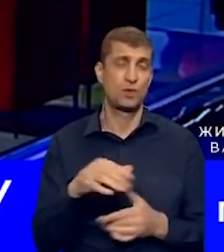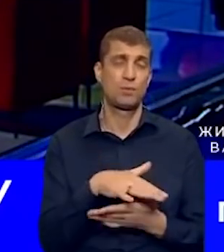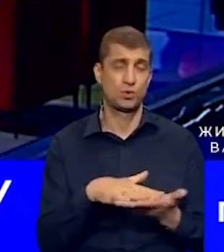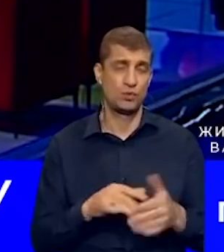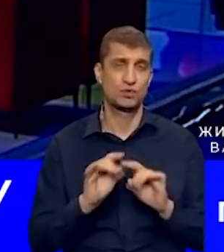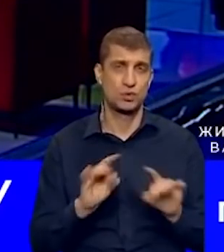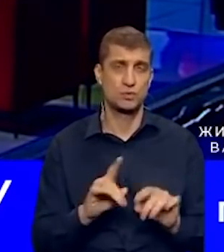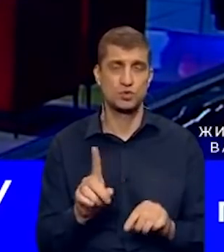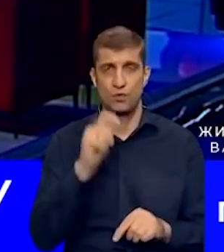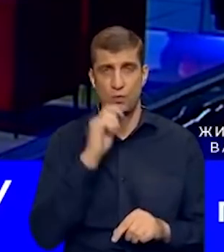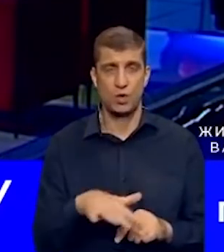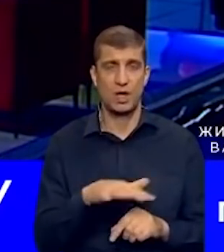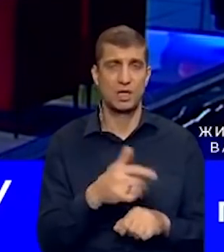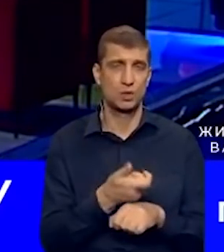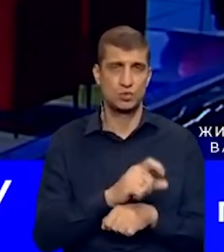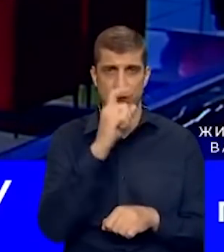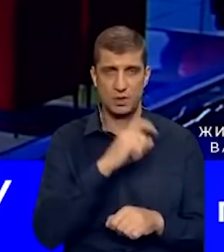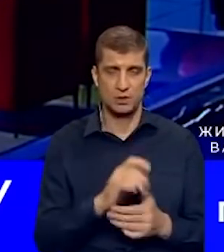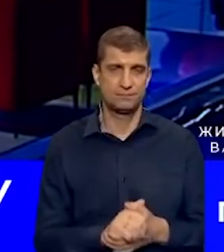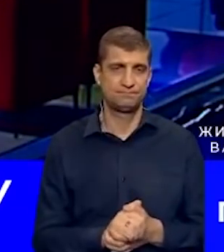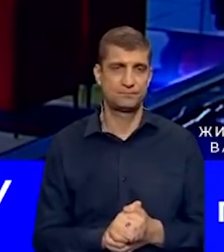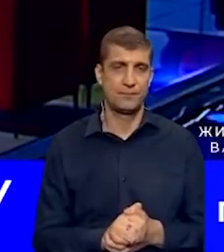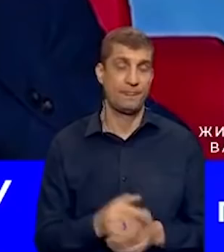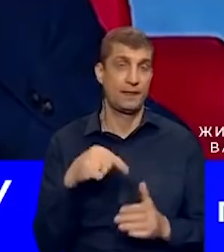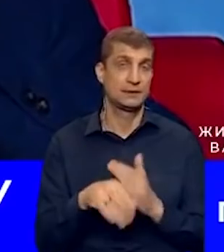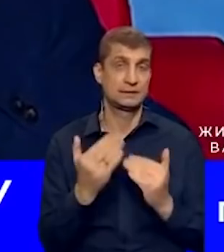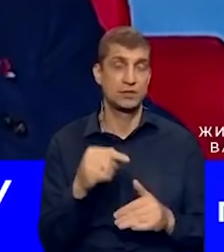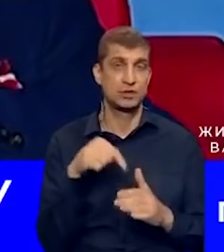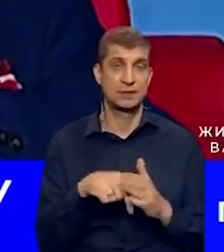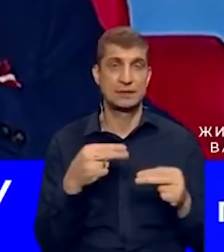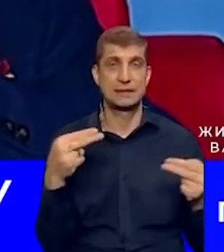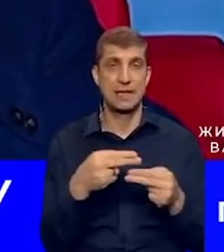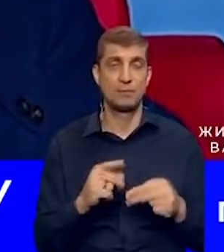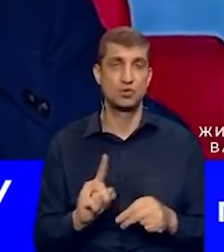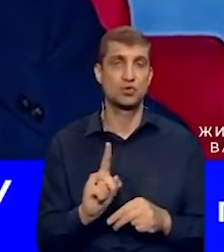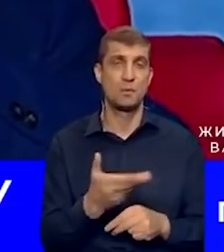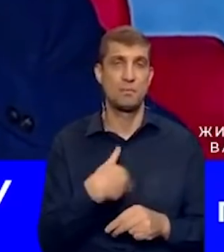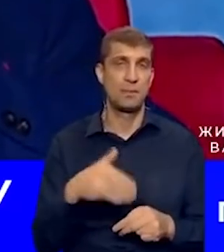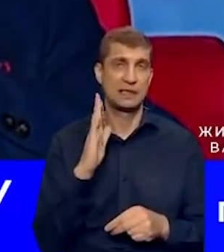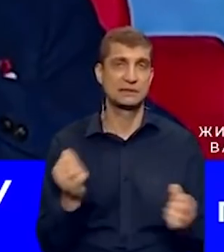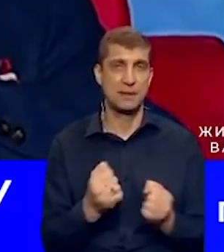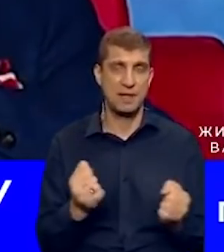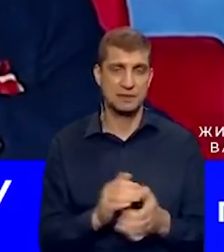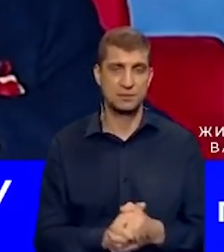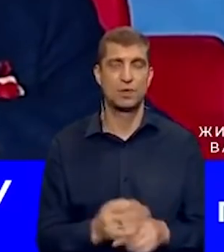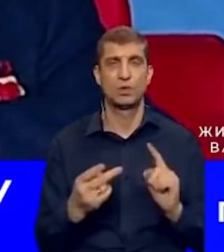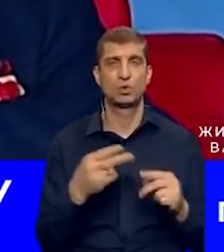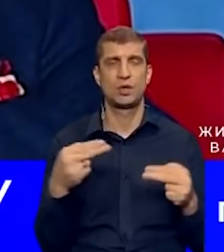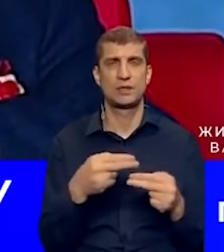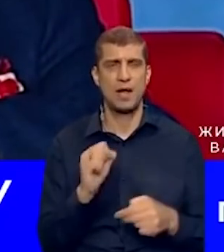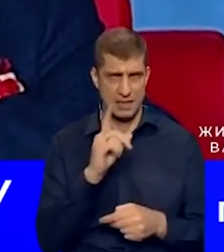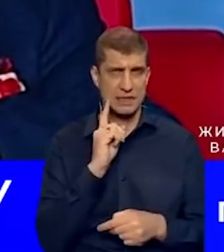продовжують розповідати, що в Україні дуже погано. Ну, значить, теми, що ми замерзнемо. Друга тема, а